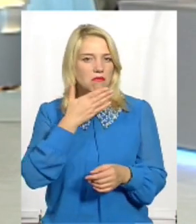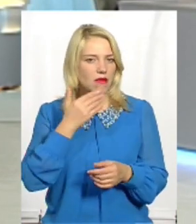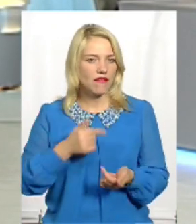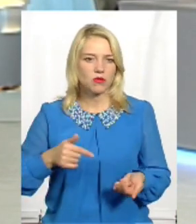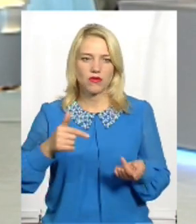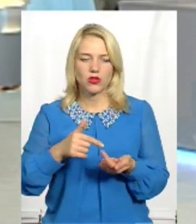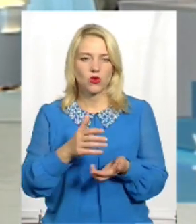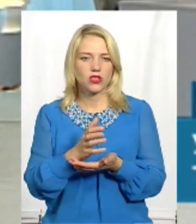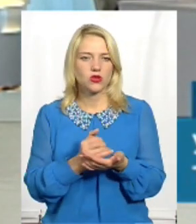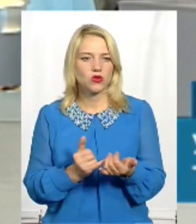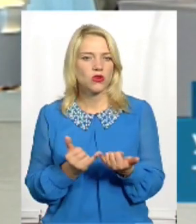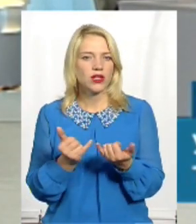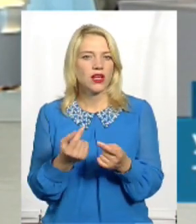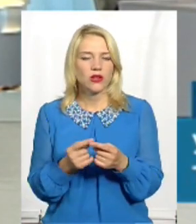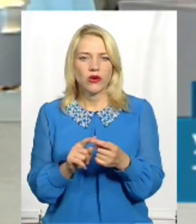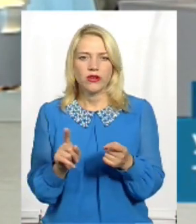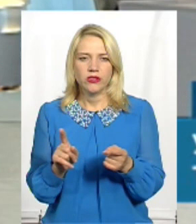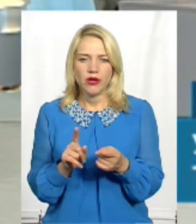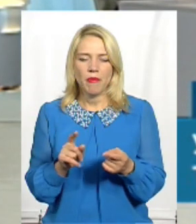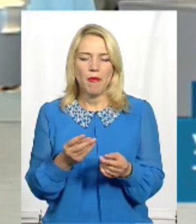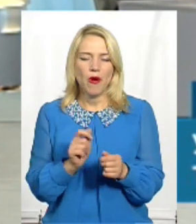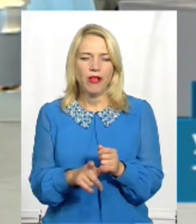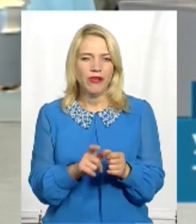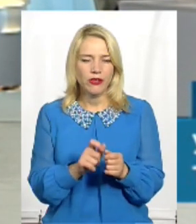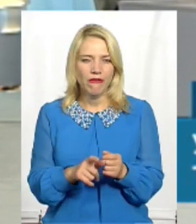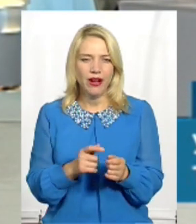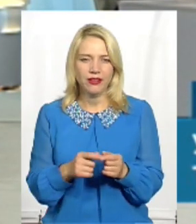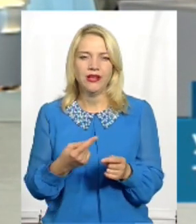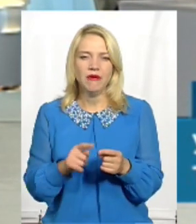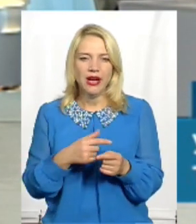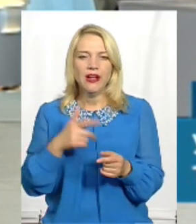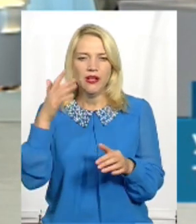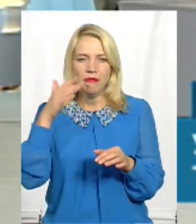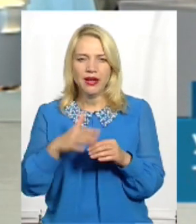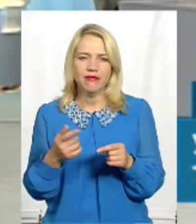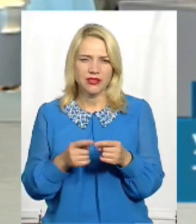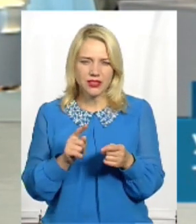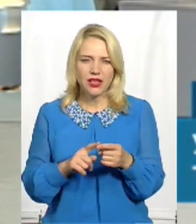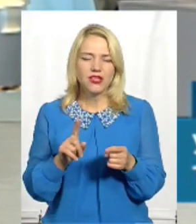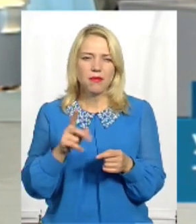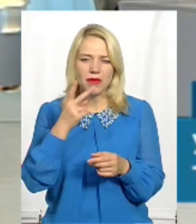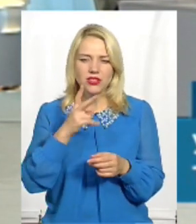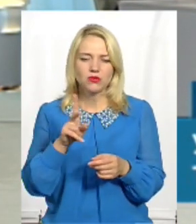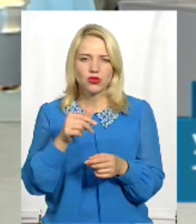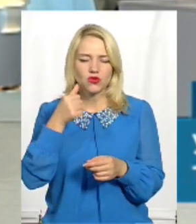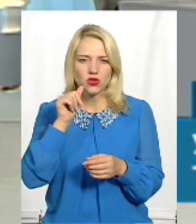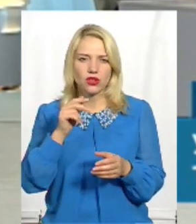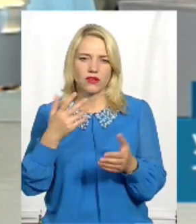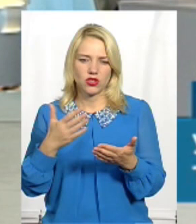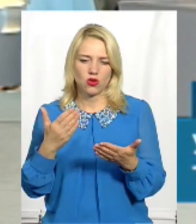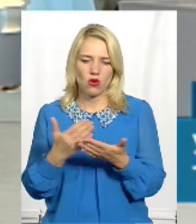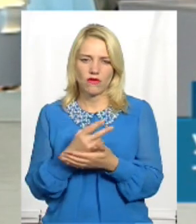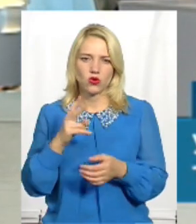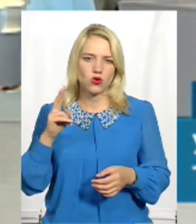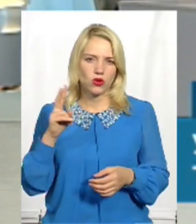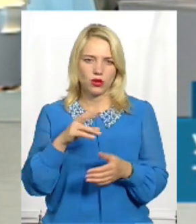відповідного ресурсу для того, щоб проінвестувати наше підприємство. Хоча ми це і так робимо. Ви бачите, ми вчора запустили 5 нових